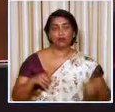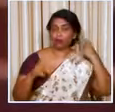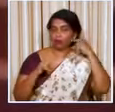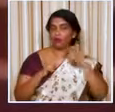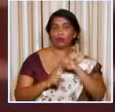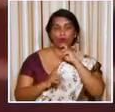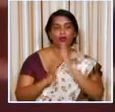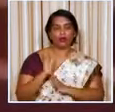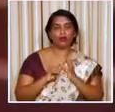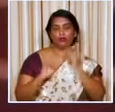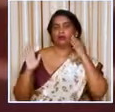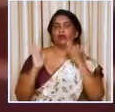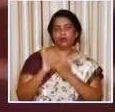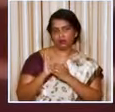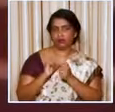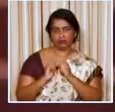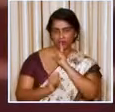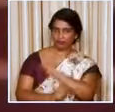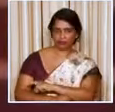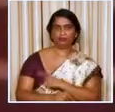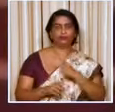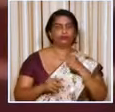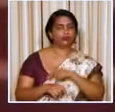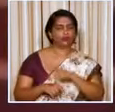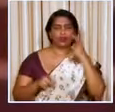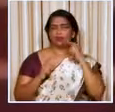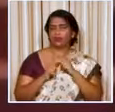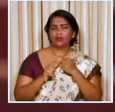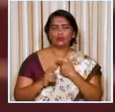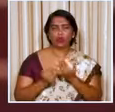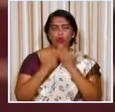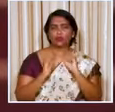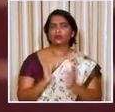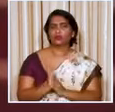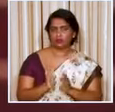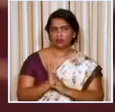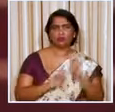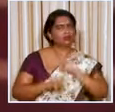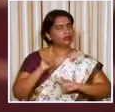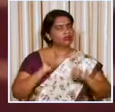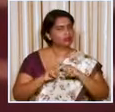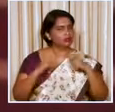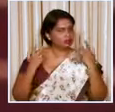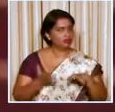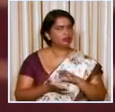පිළිබඳව අධිකරණ මෙතුමාගේ අවධානය යොමු කරන්න මම කටයුතු කරන්නම්. දෙවෙනි කාරණාව මේ පිළිබඳව මම හිතන්නේ ප්‍රදේශකාරක සභාවෙත් සාකච්ඡා කරලා